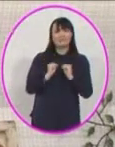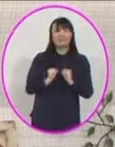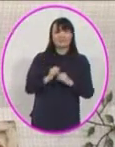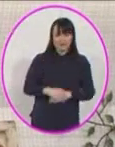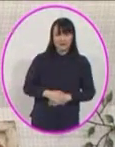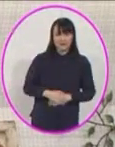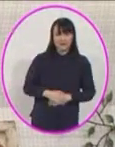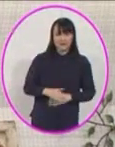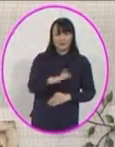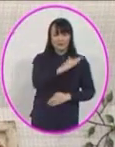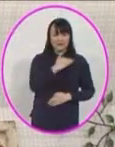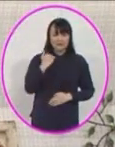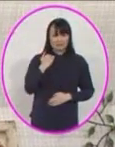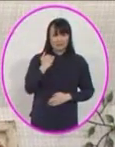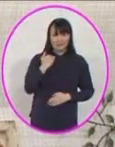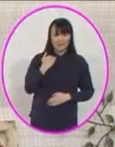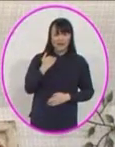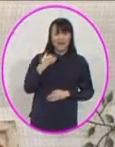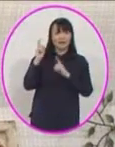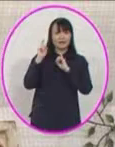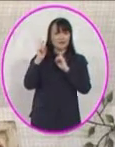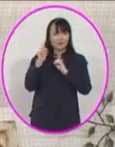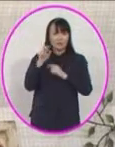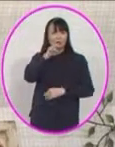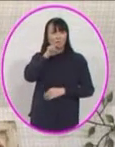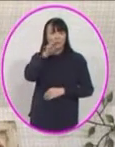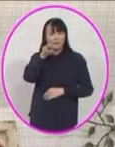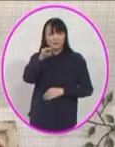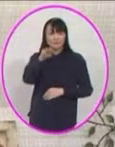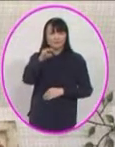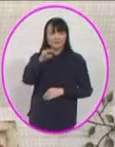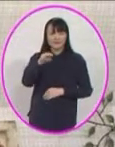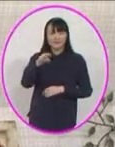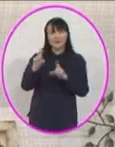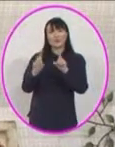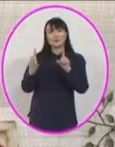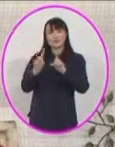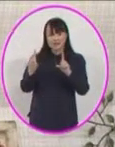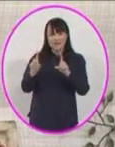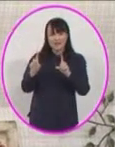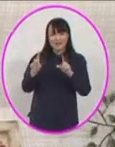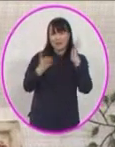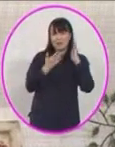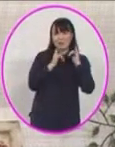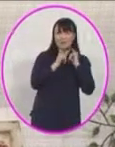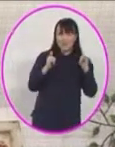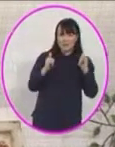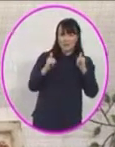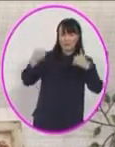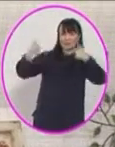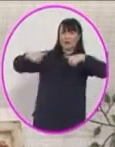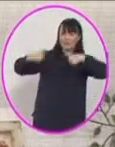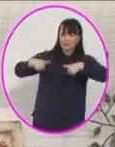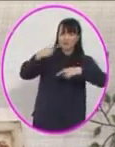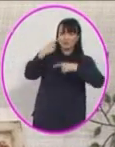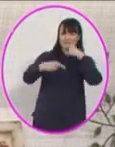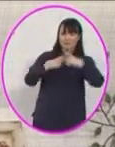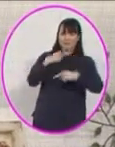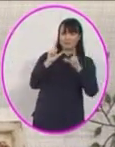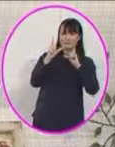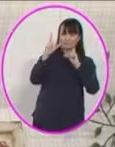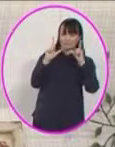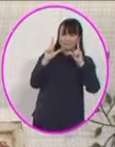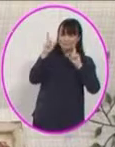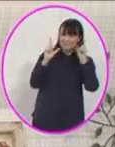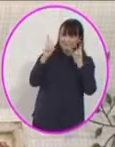音声言語で話せるのと同様に芝が手話で自由に会話ができる社会になればいいと思うんですがすぐにと